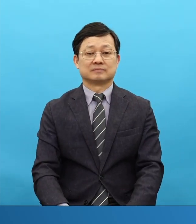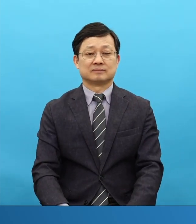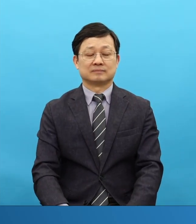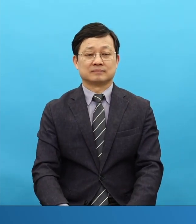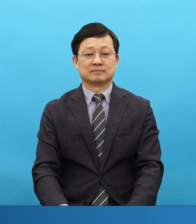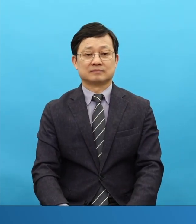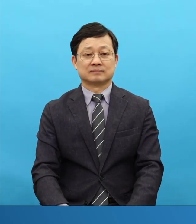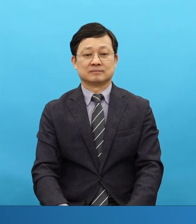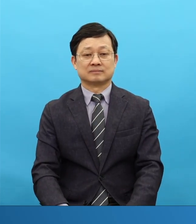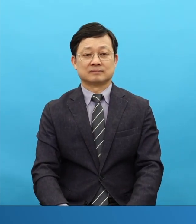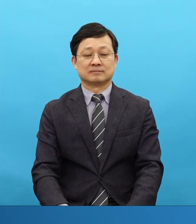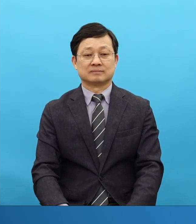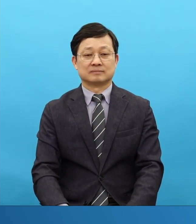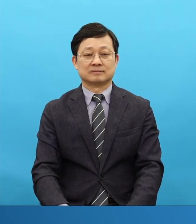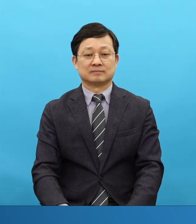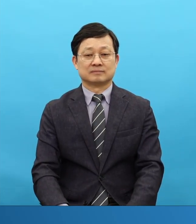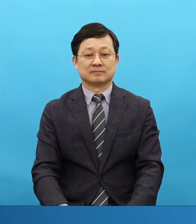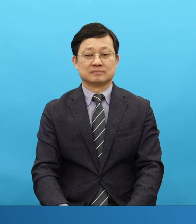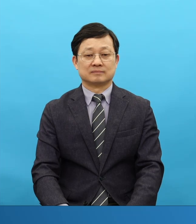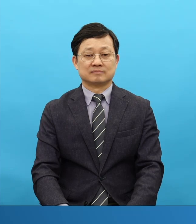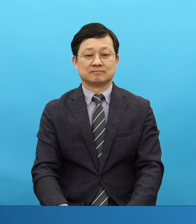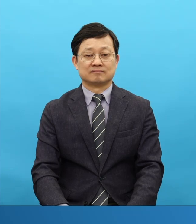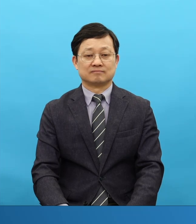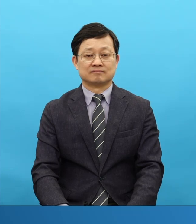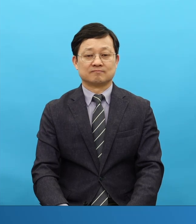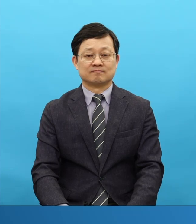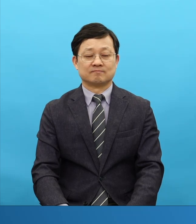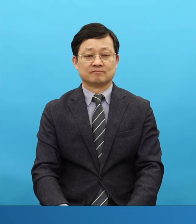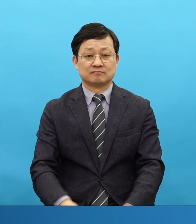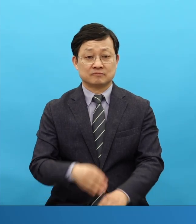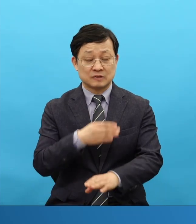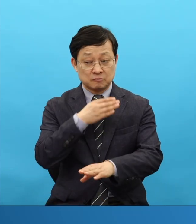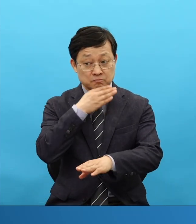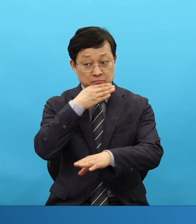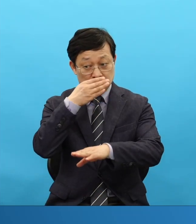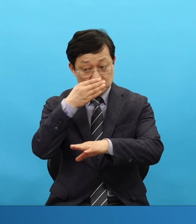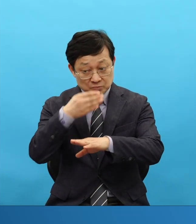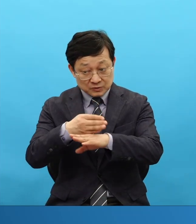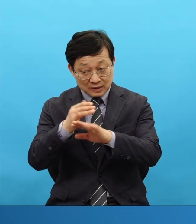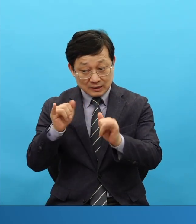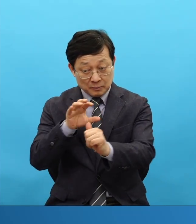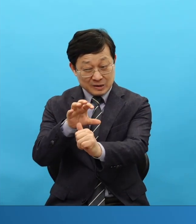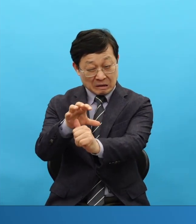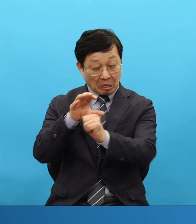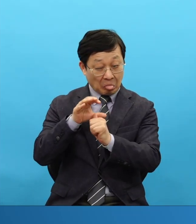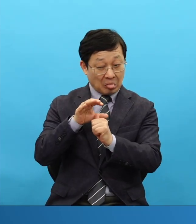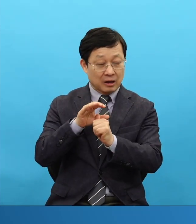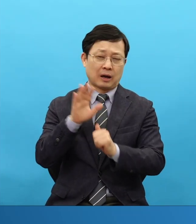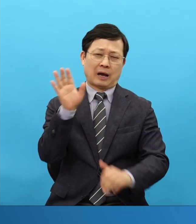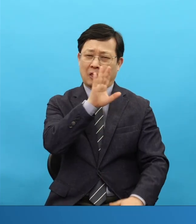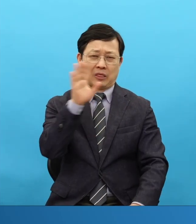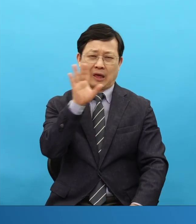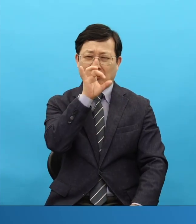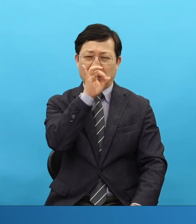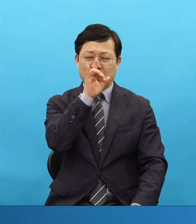to proclaim the gospel. 절대 북한 사람 무조건 뭘 노리면 안 돼요. 복음만 전해줘야 돼요. We can't try to gain an advantage or benefit